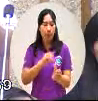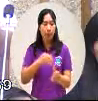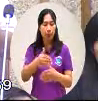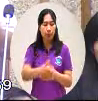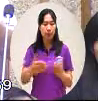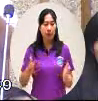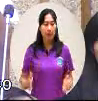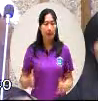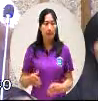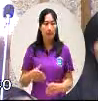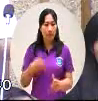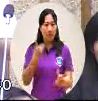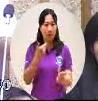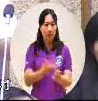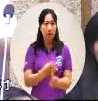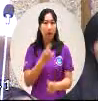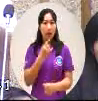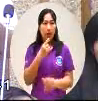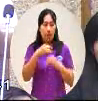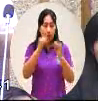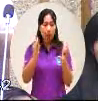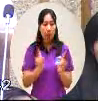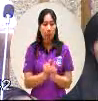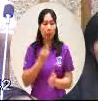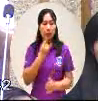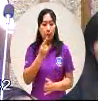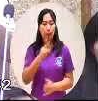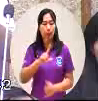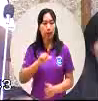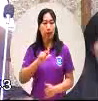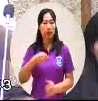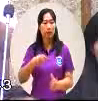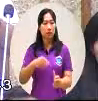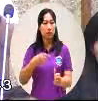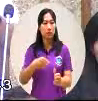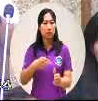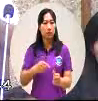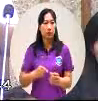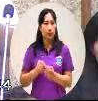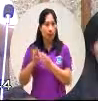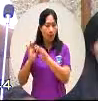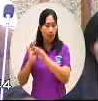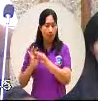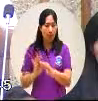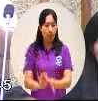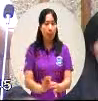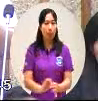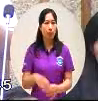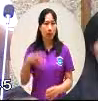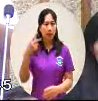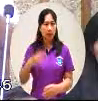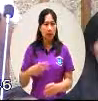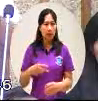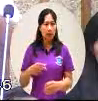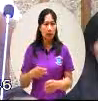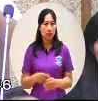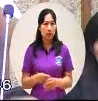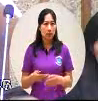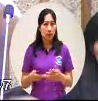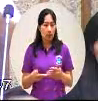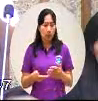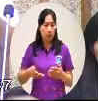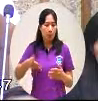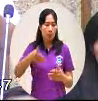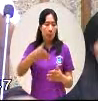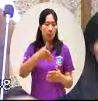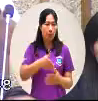主语老师去做啊教学的延续。第二个呢，就是我们有一个叫做升学的这个辅导班啊，因为作为将来他